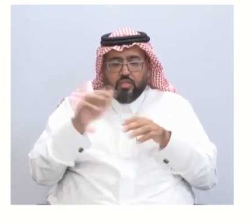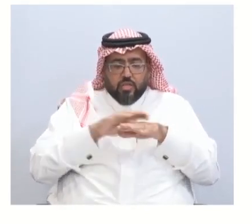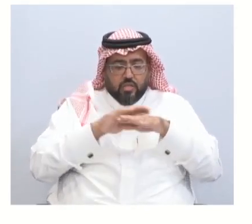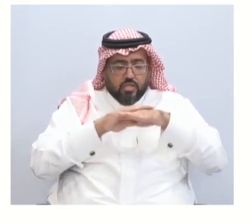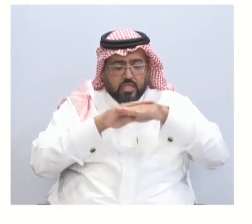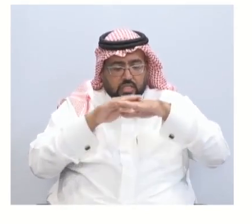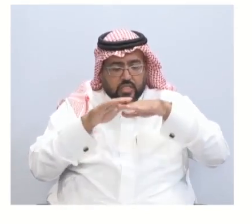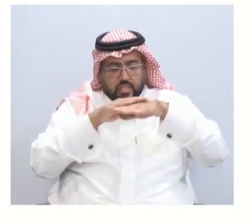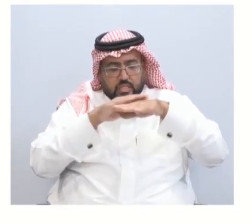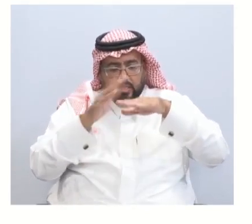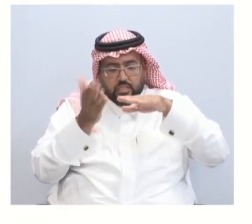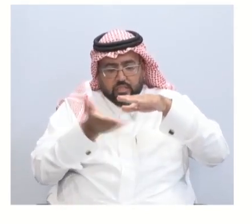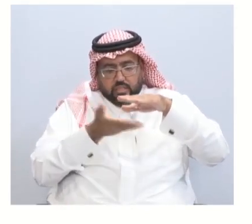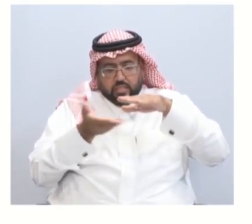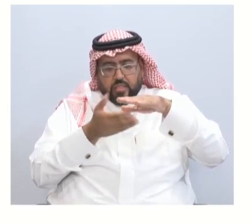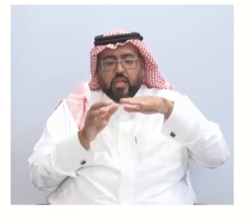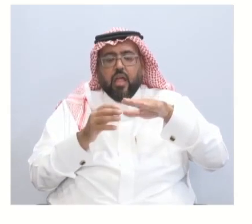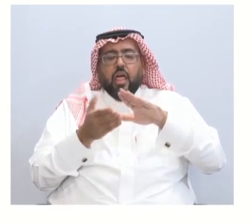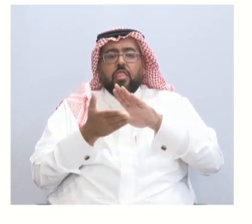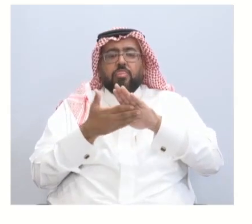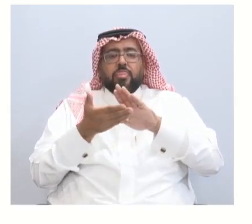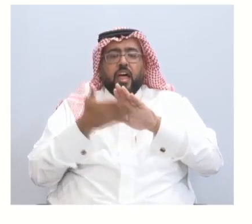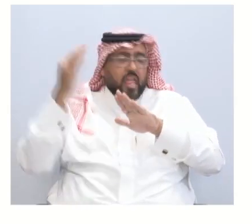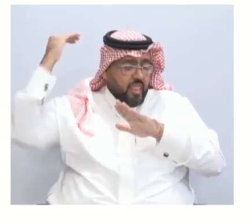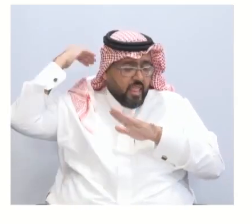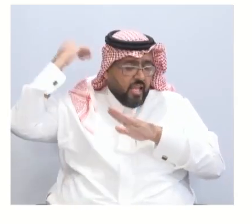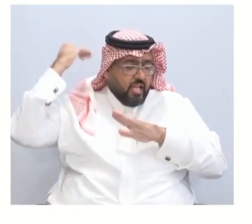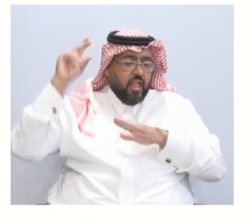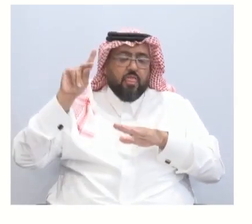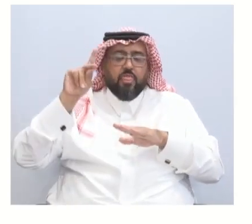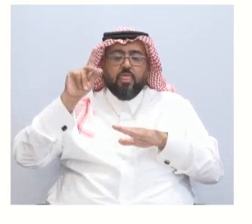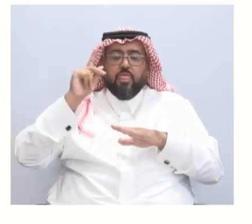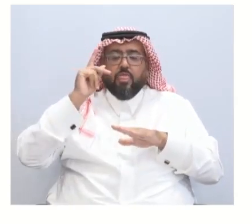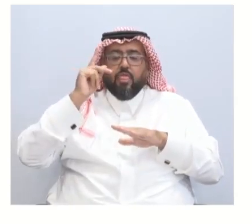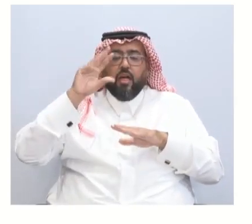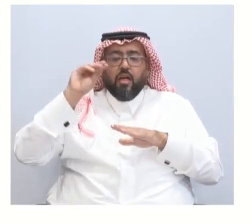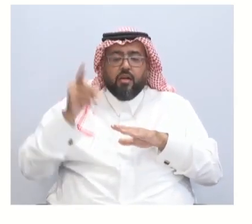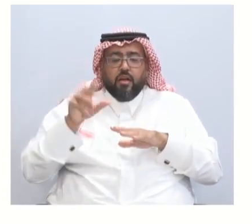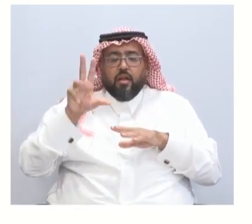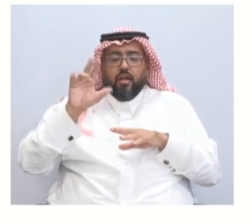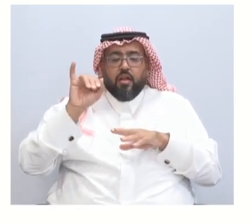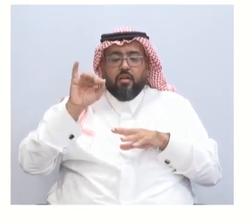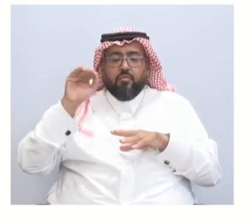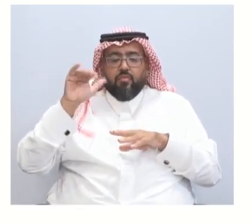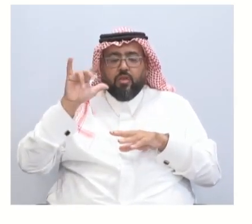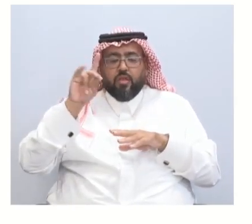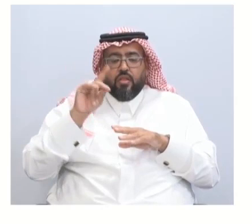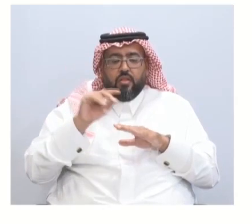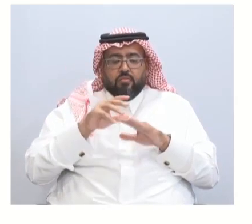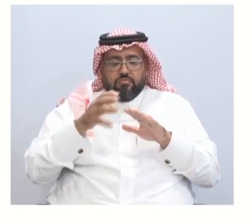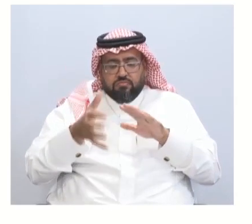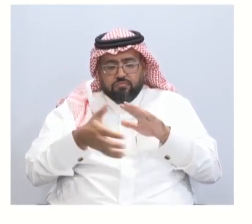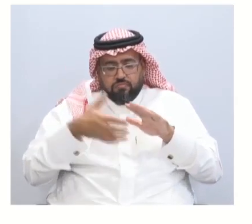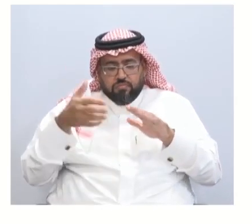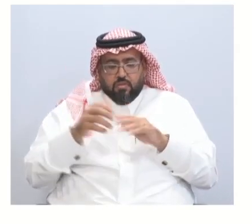المحيطيه عند ظهر المحيط وتصبح بعد ذلك جزءا من قا